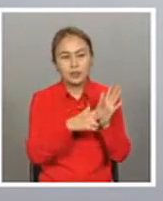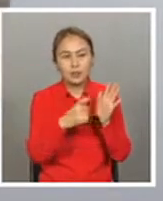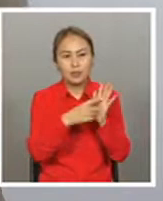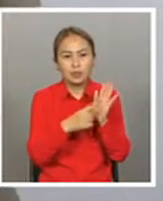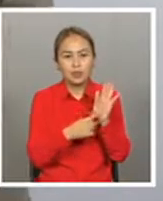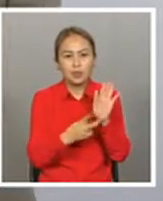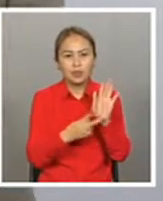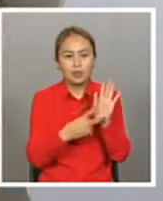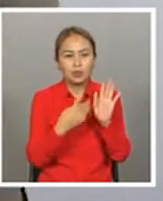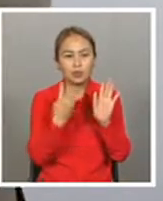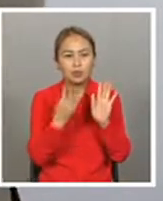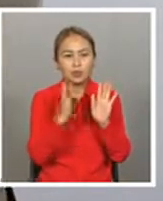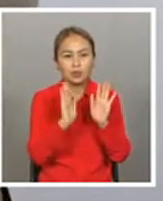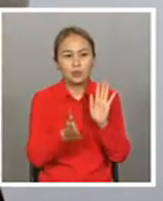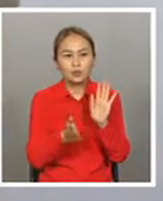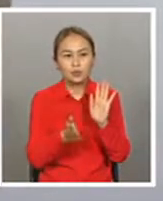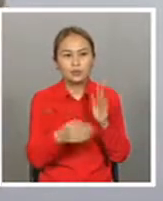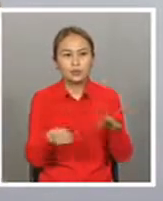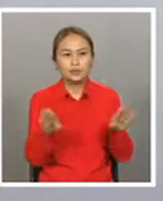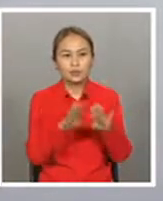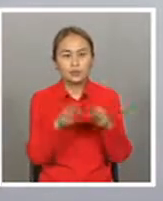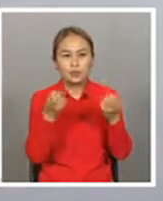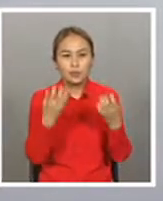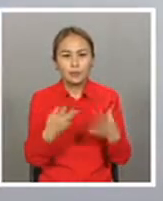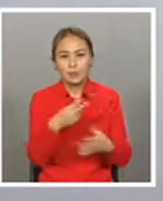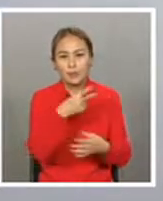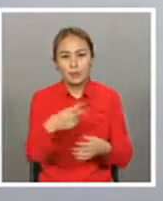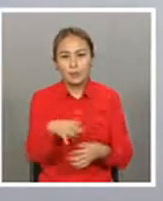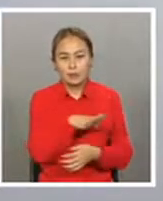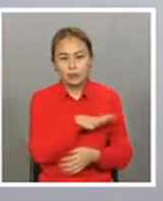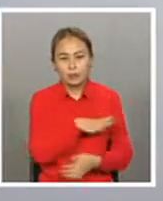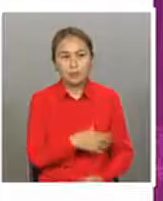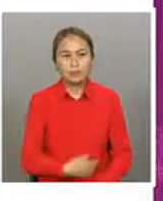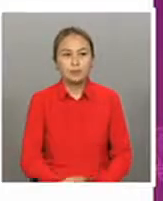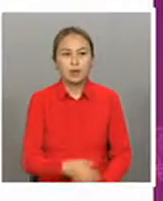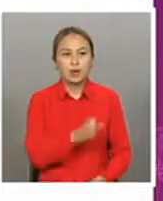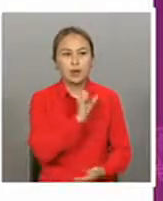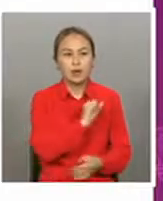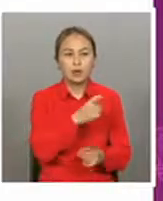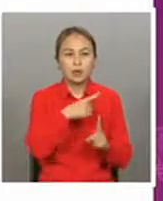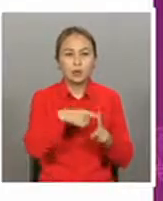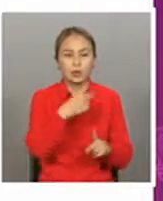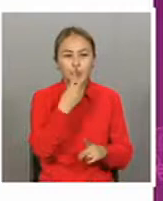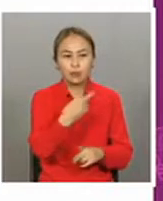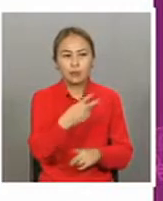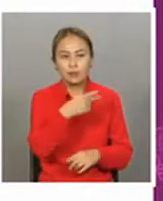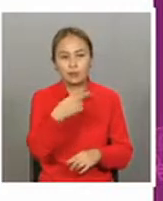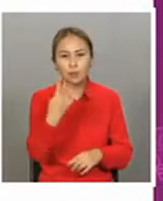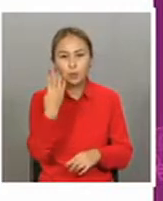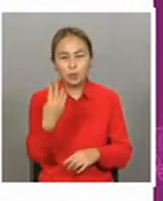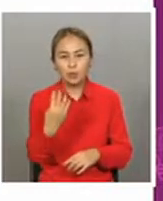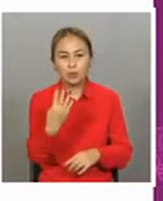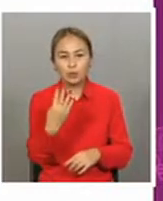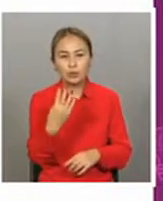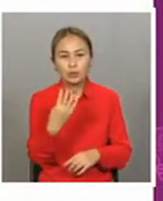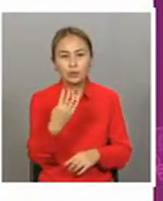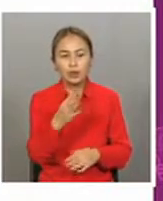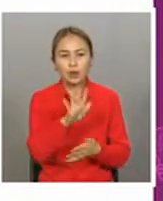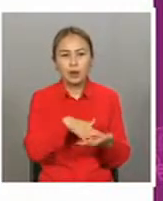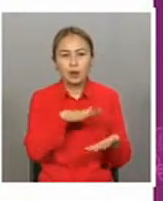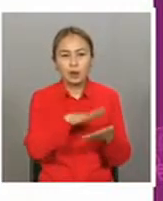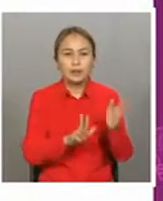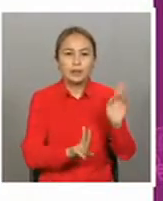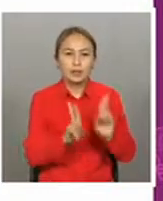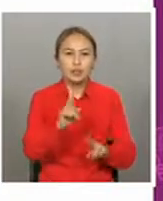4 шығады. Иә? Менде қарапайым теңдеу болды. А мен 2-нің қосындысы 4-ке тең. Әрі қарай ереже